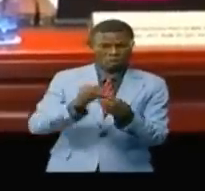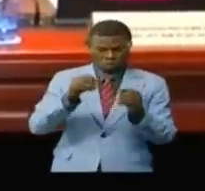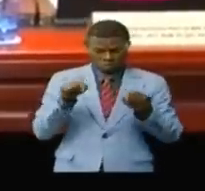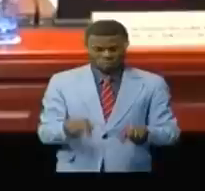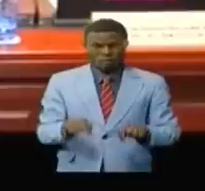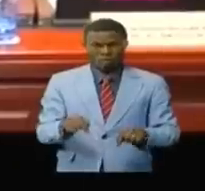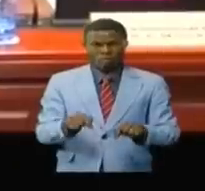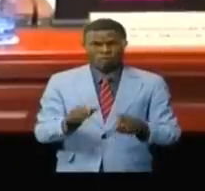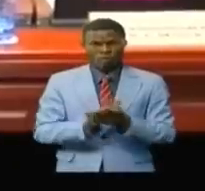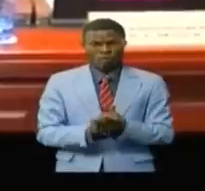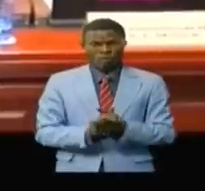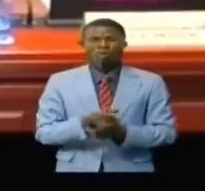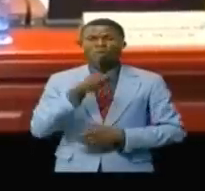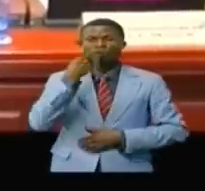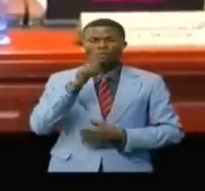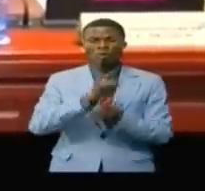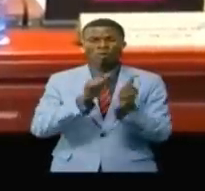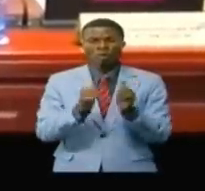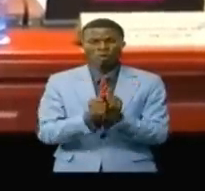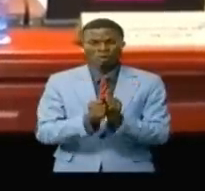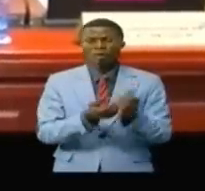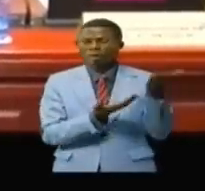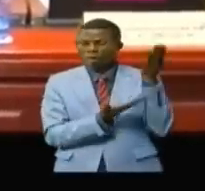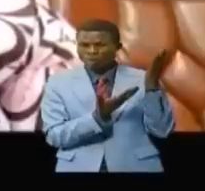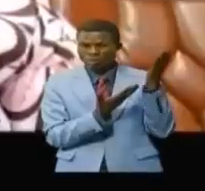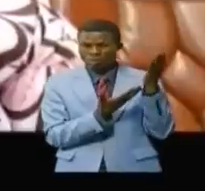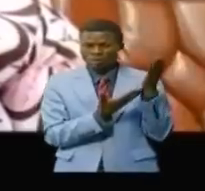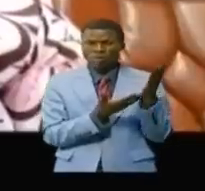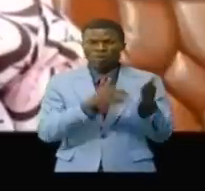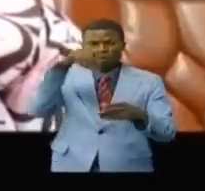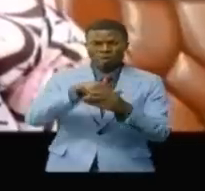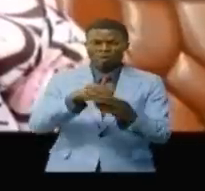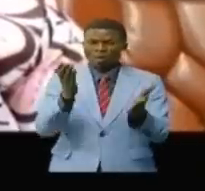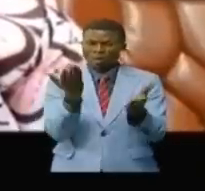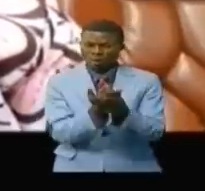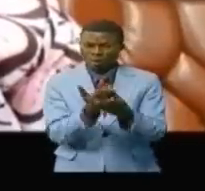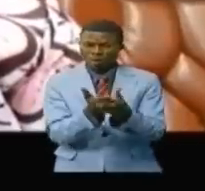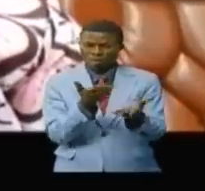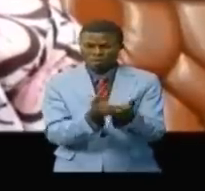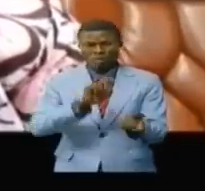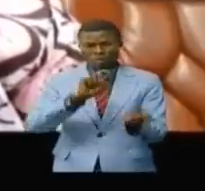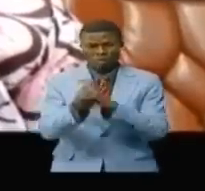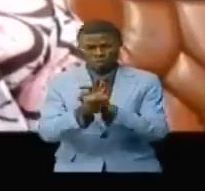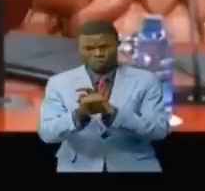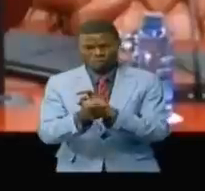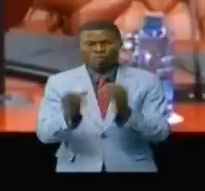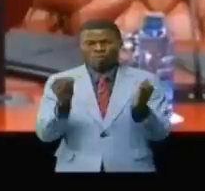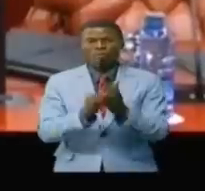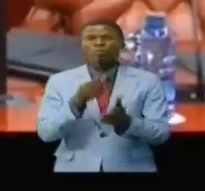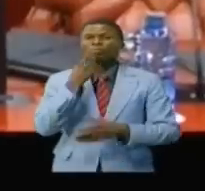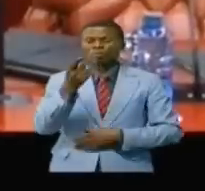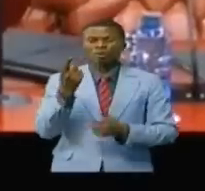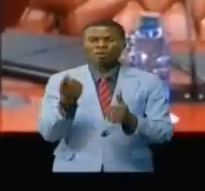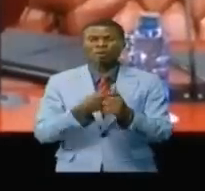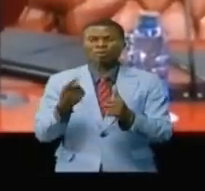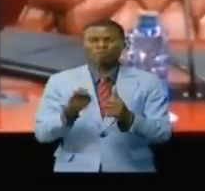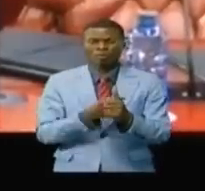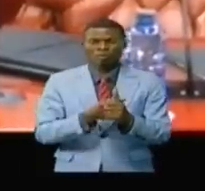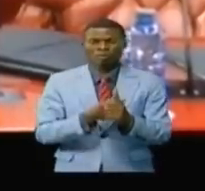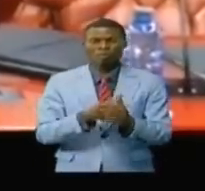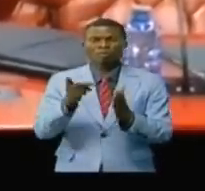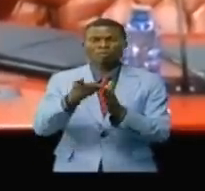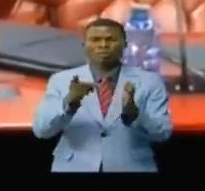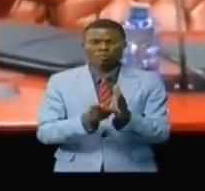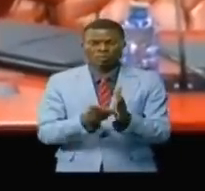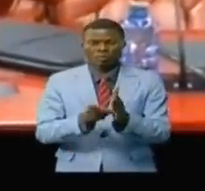jours. Évoquant les options fondamentales maintenues dans ces textes en modification, il a cité notamment le principe